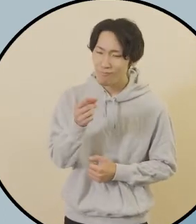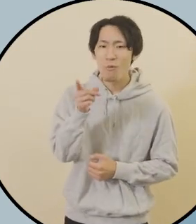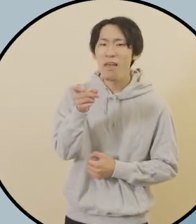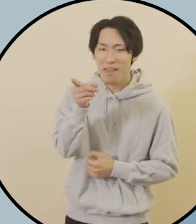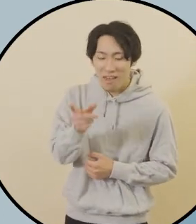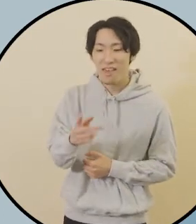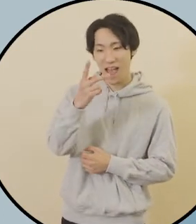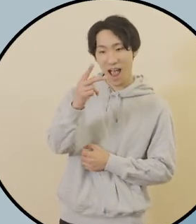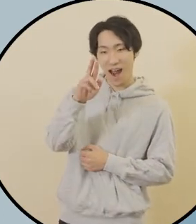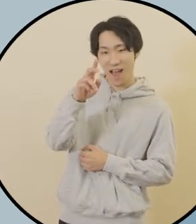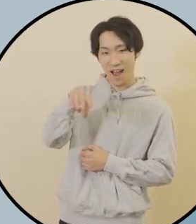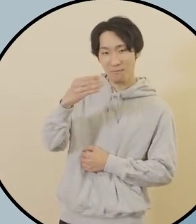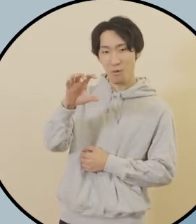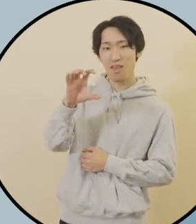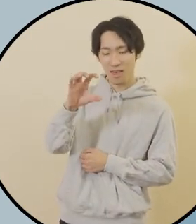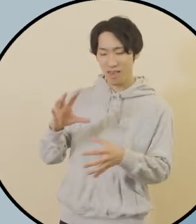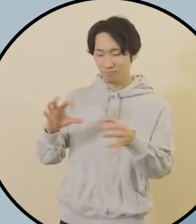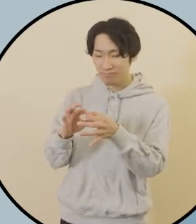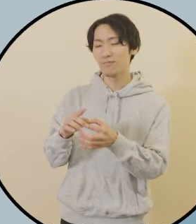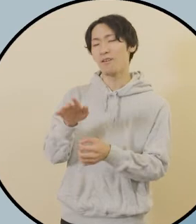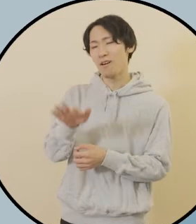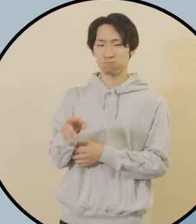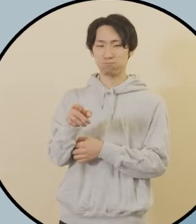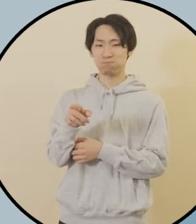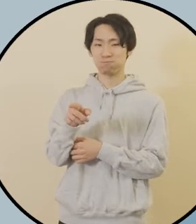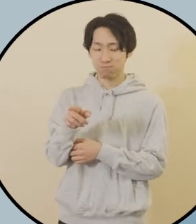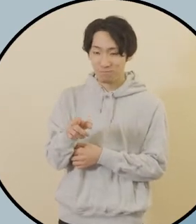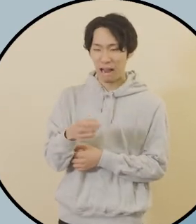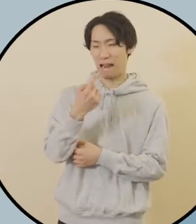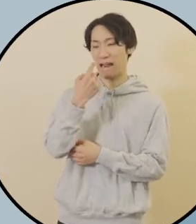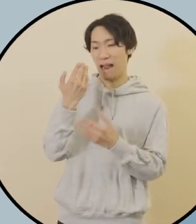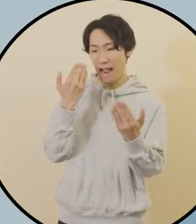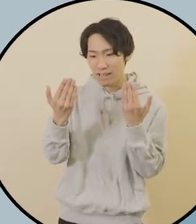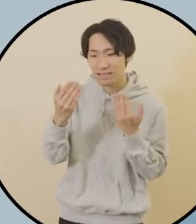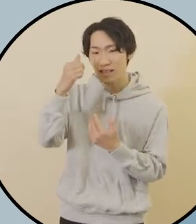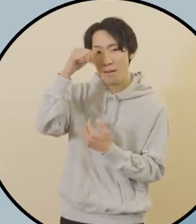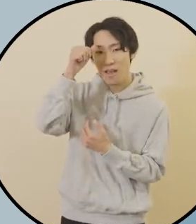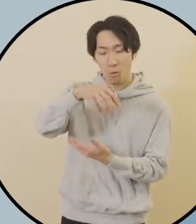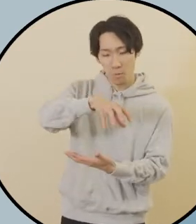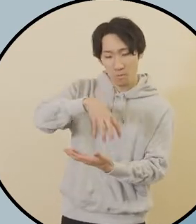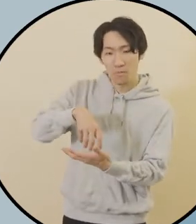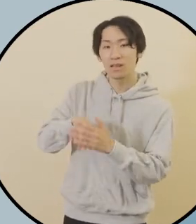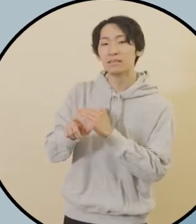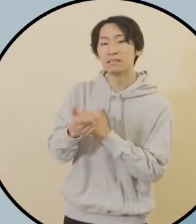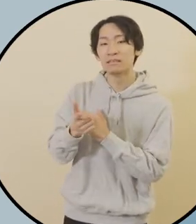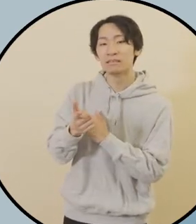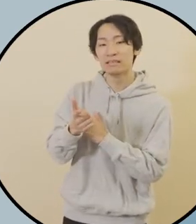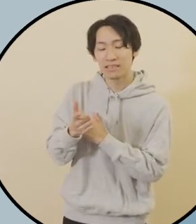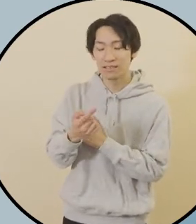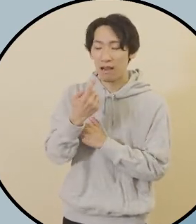こそカランコエ2位あのつながってくるところがあって